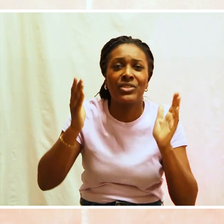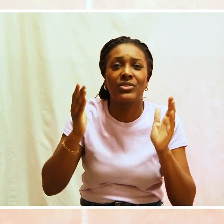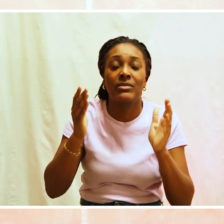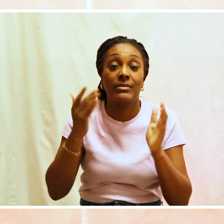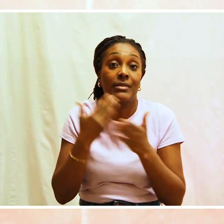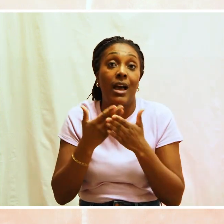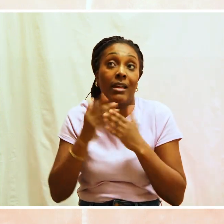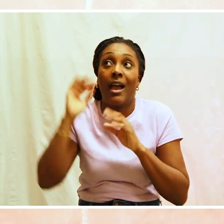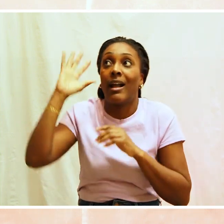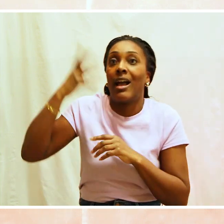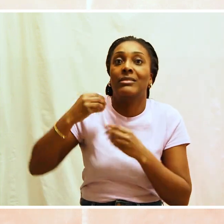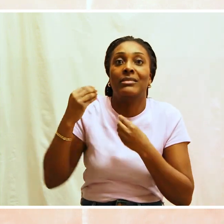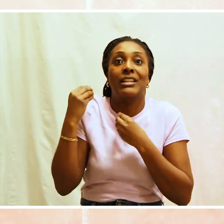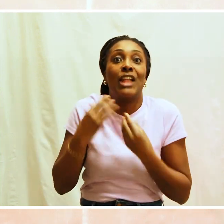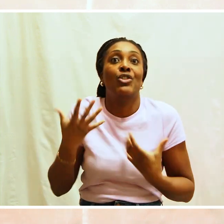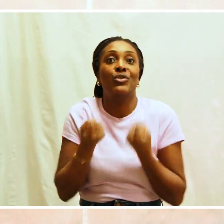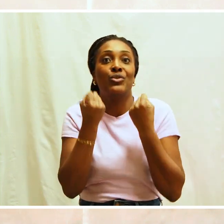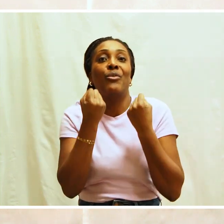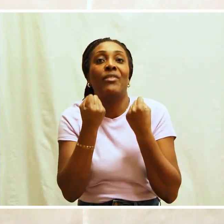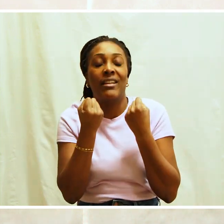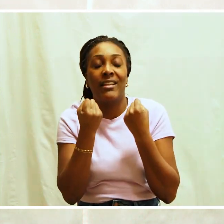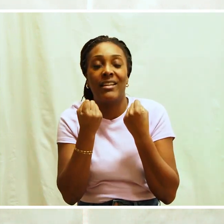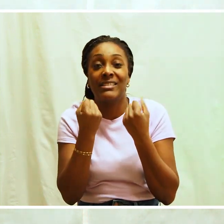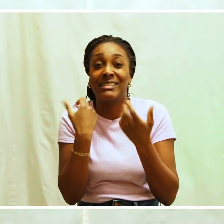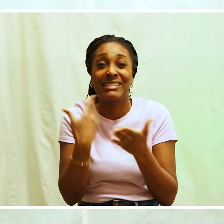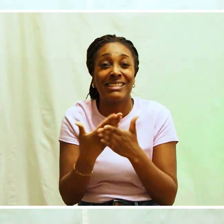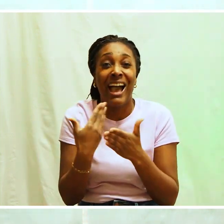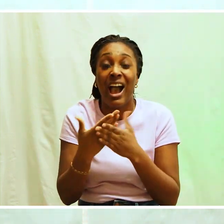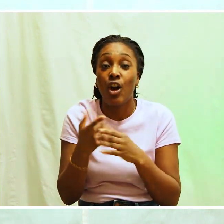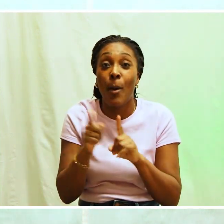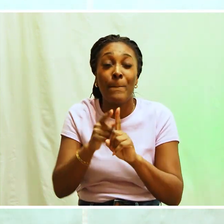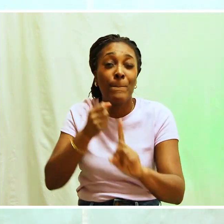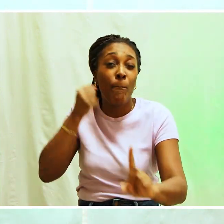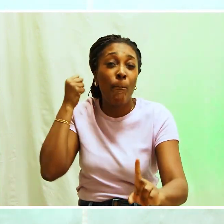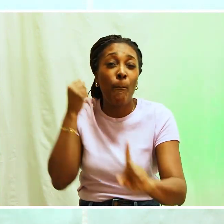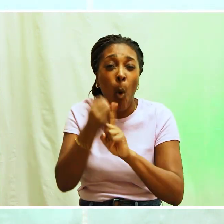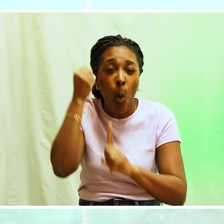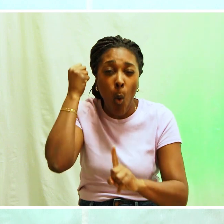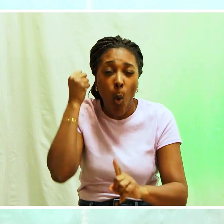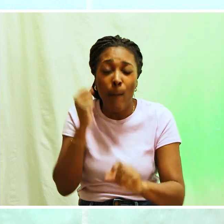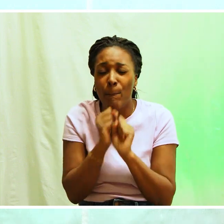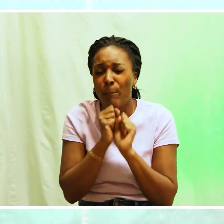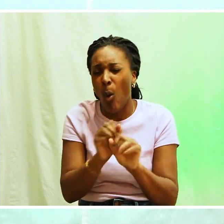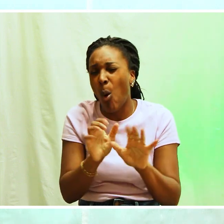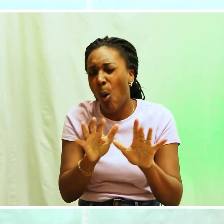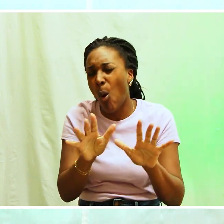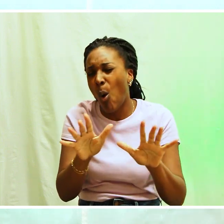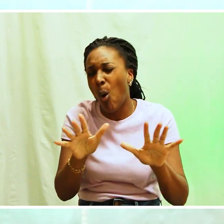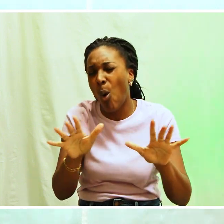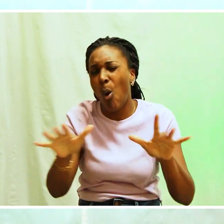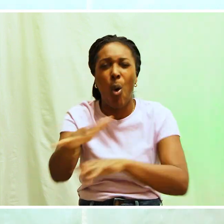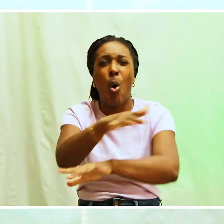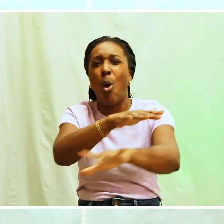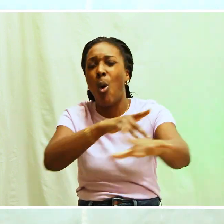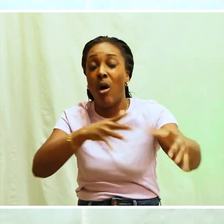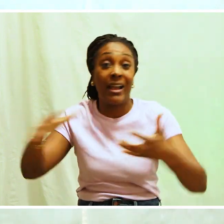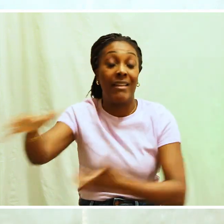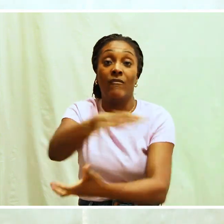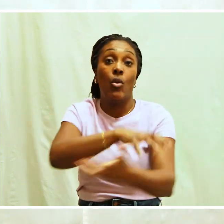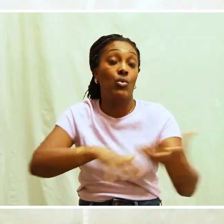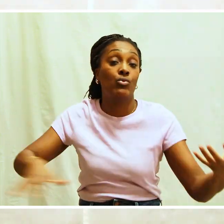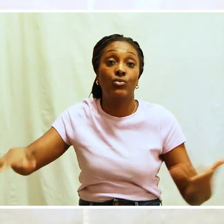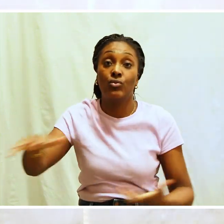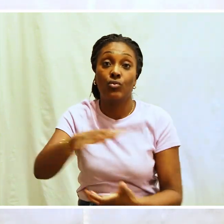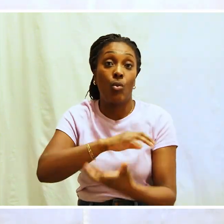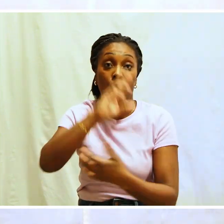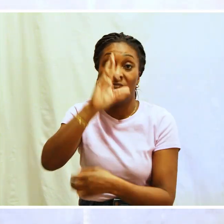l'a sauvé. Et ça va être un effet d'une bombe en fait à l'époque qui va complètement révolutionner le